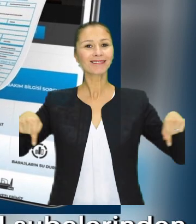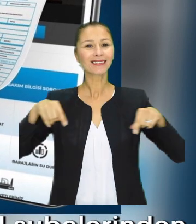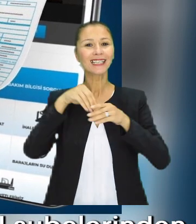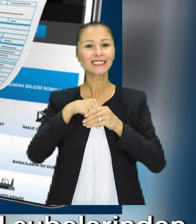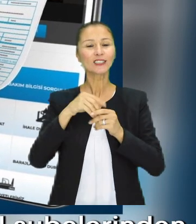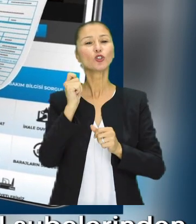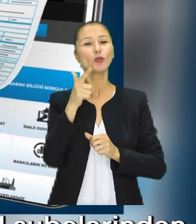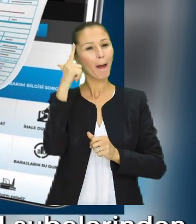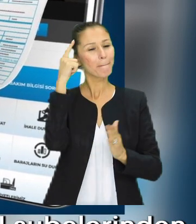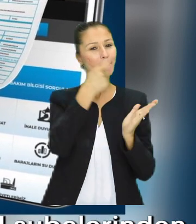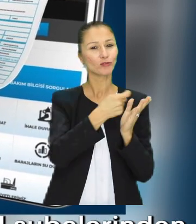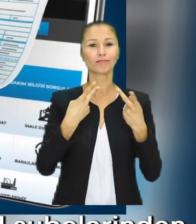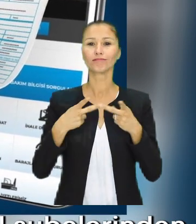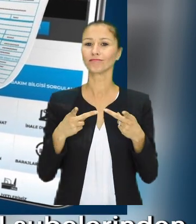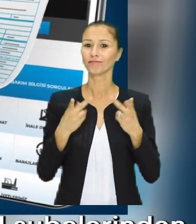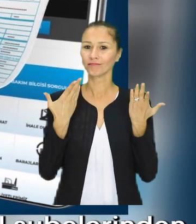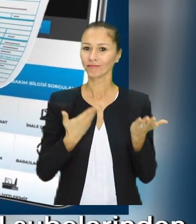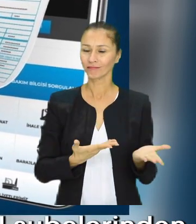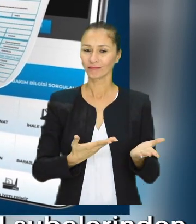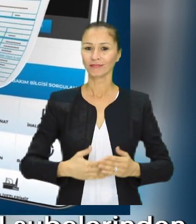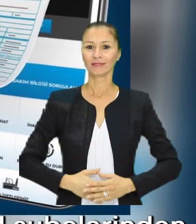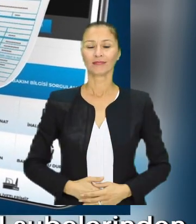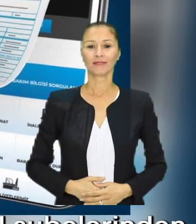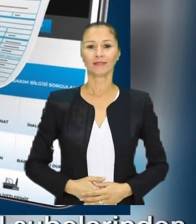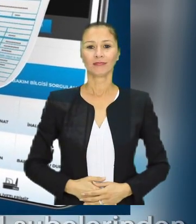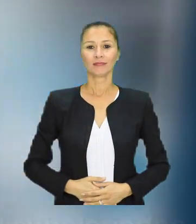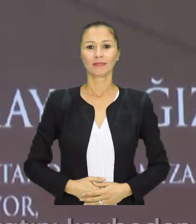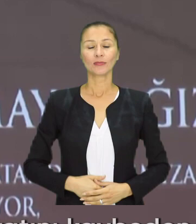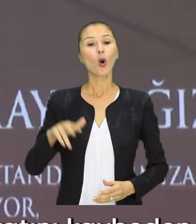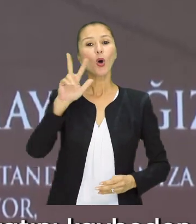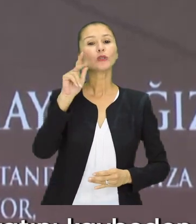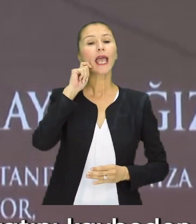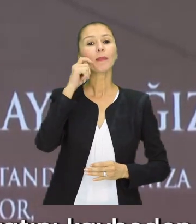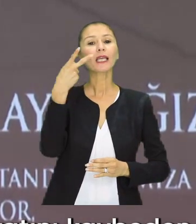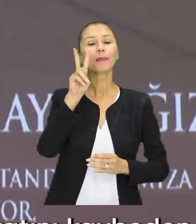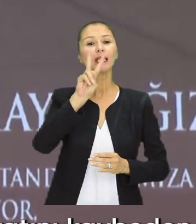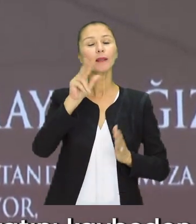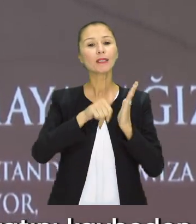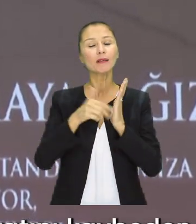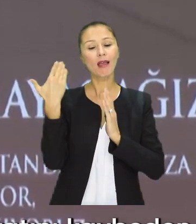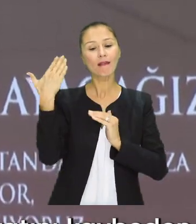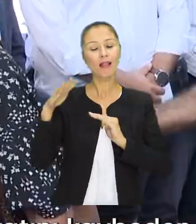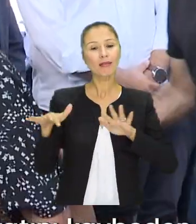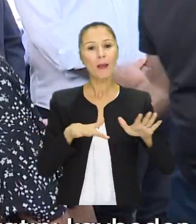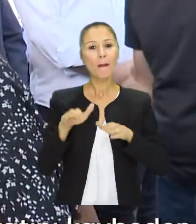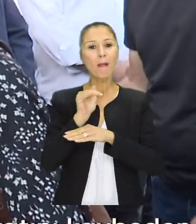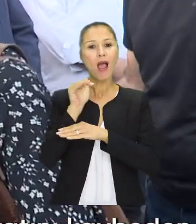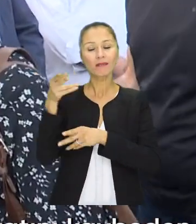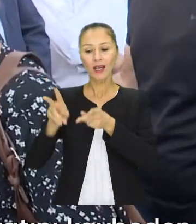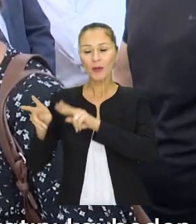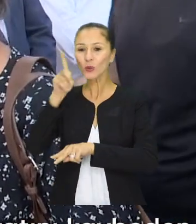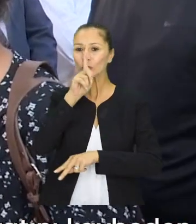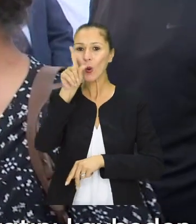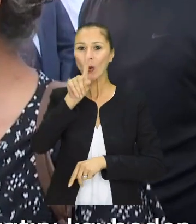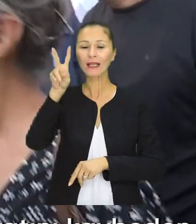adresinden veya İSU şubelerinden başvuru yaparak uygulamaya geçiş yapabilir. 30 Ekim 2020'deki depremde hayatını